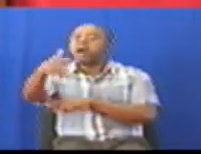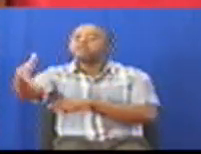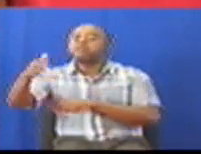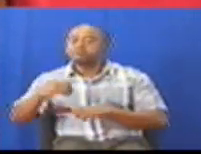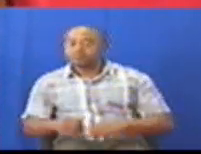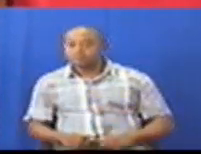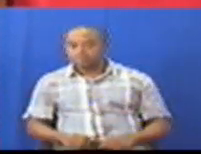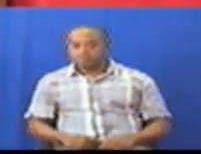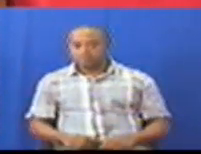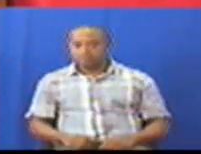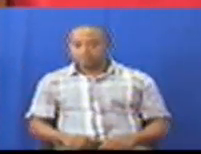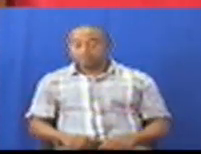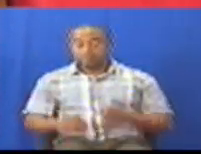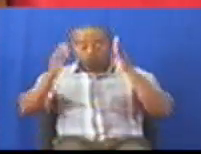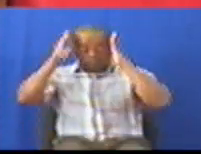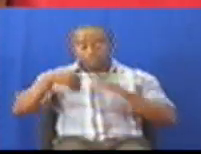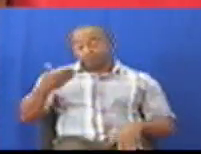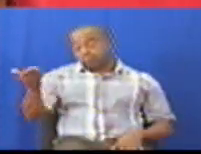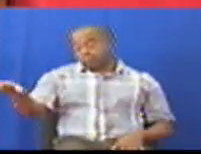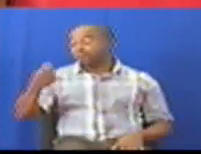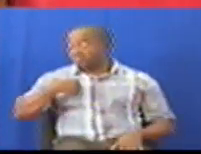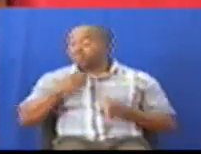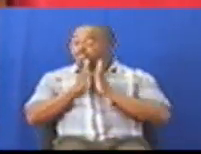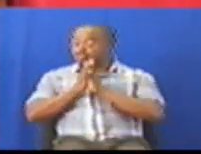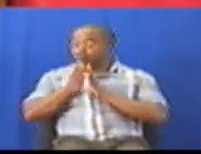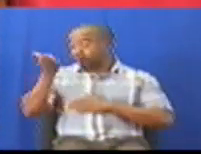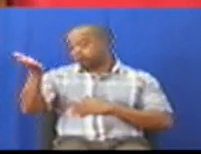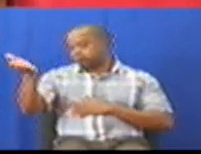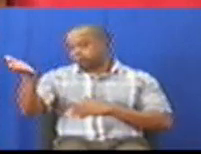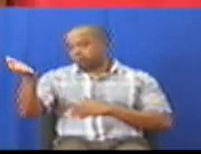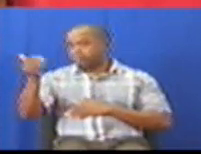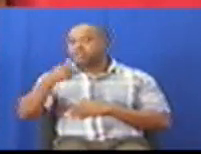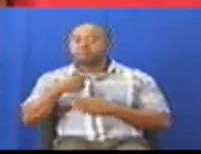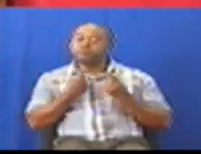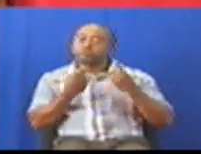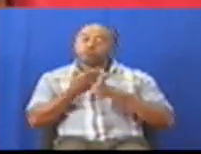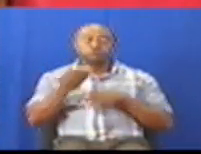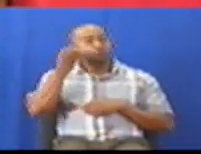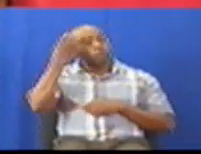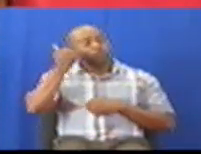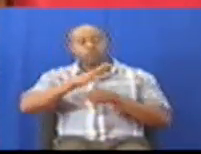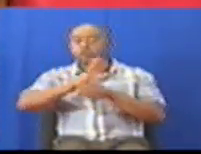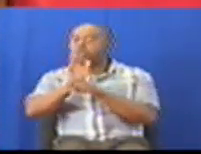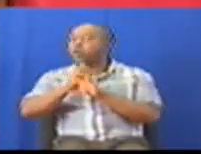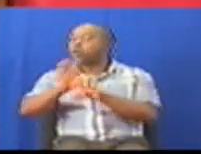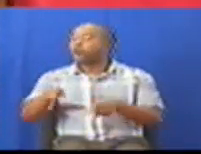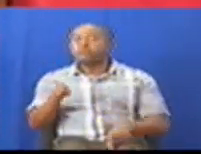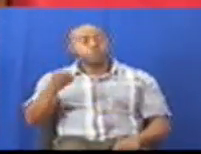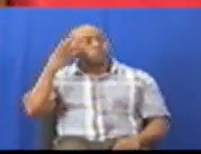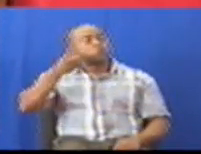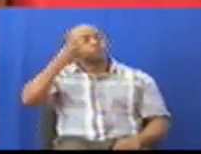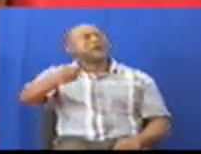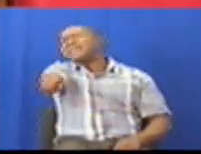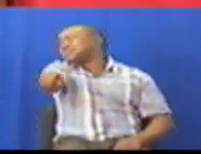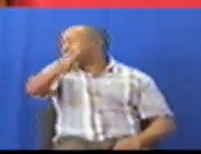Mheshimiwa Naibu Spika, ninakushukuru sana. Naomba niongee juu ya corona. Corona ni ugonjwa mbaya kuliko magonjwa